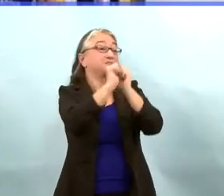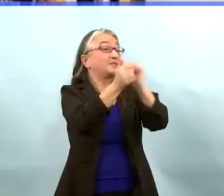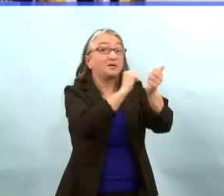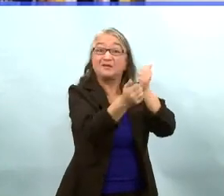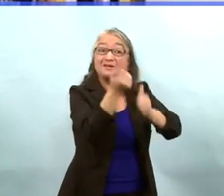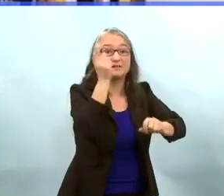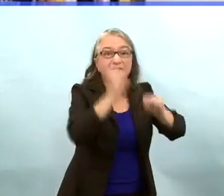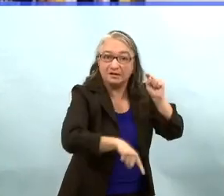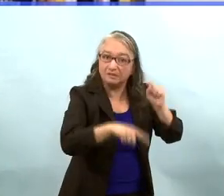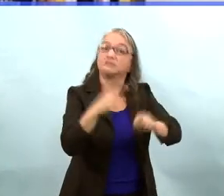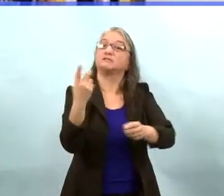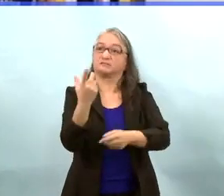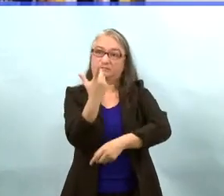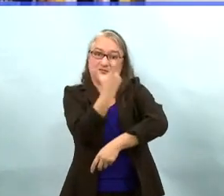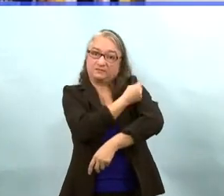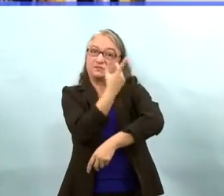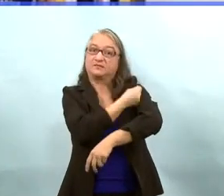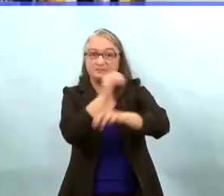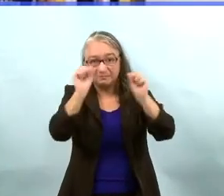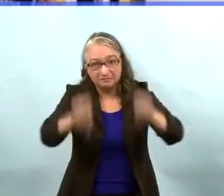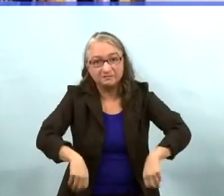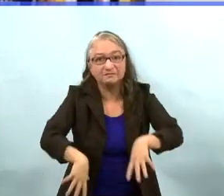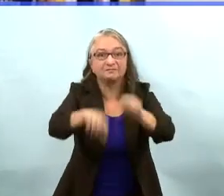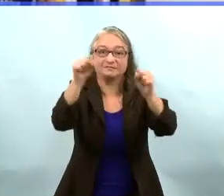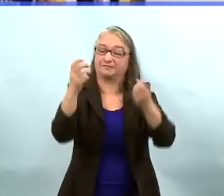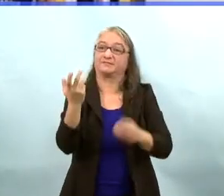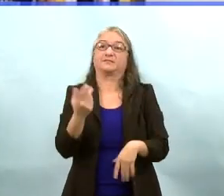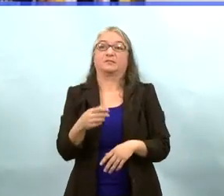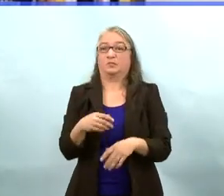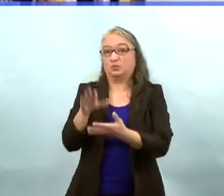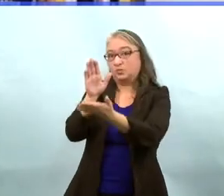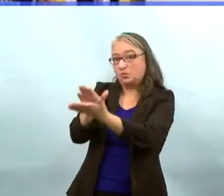santé mentale, leur développement physique, etc.